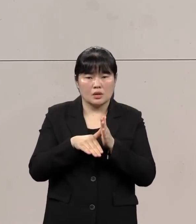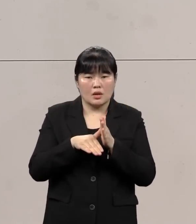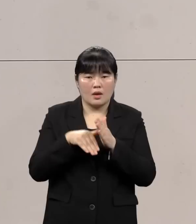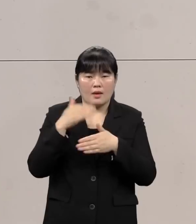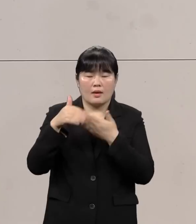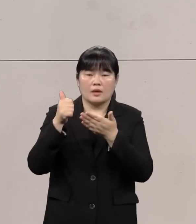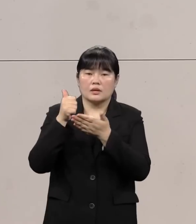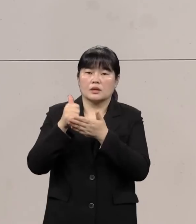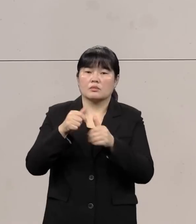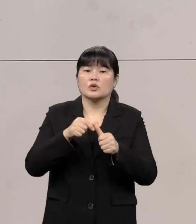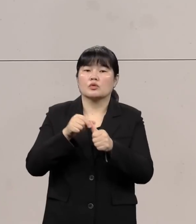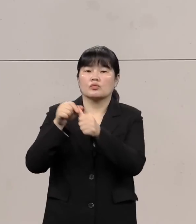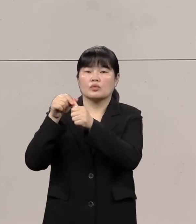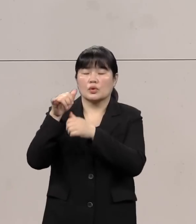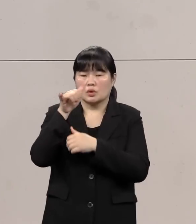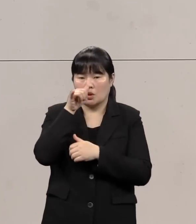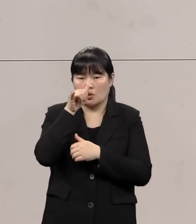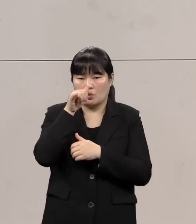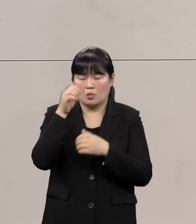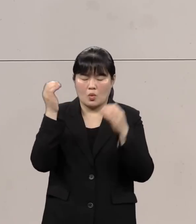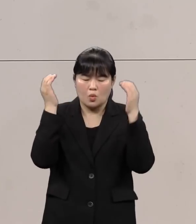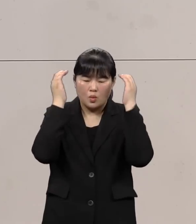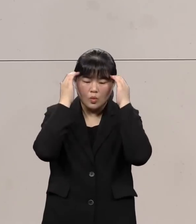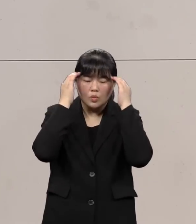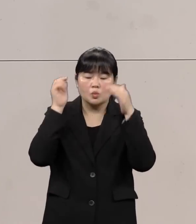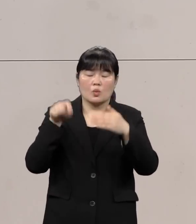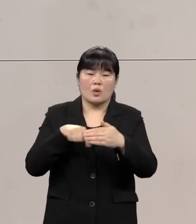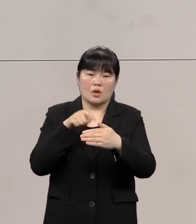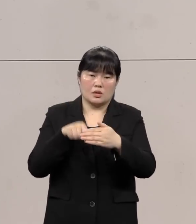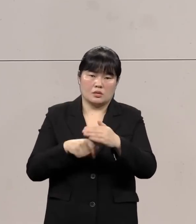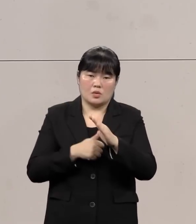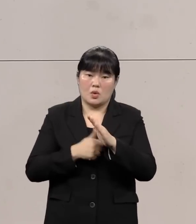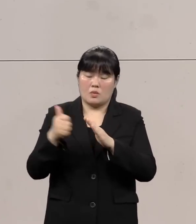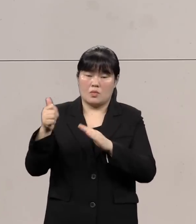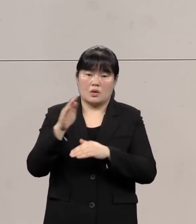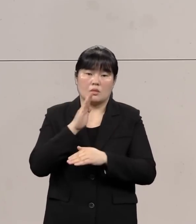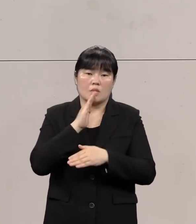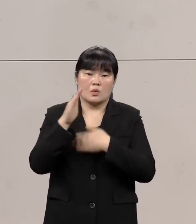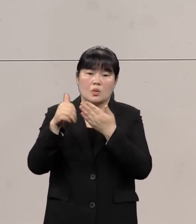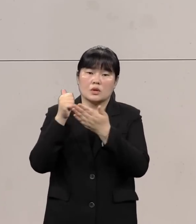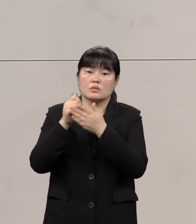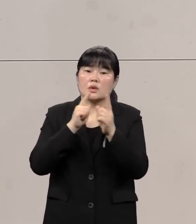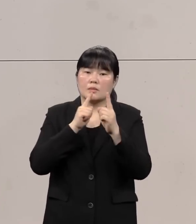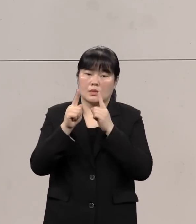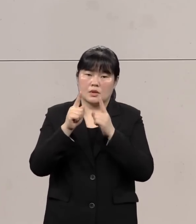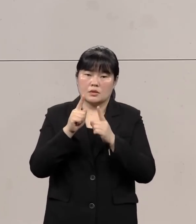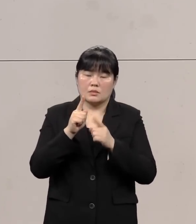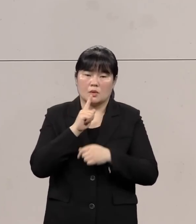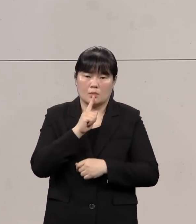것이라며 고통 속에 희망이 바로 말씀이라고 고백합니다